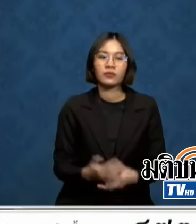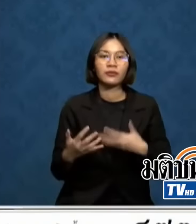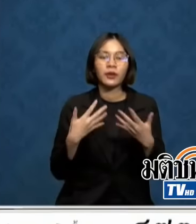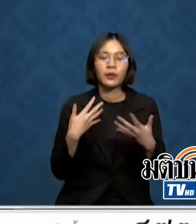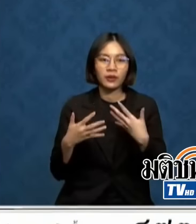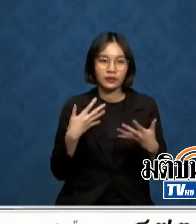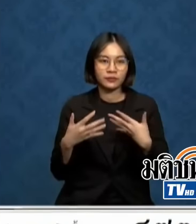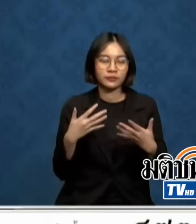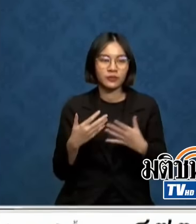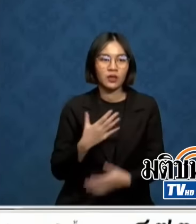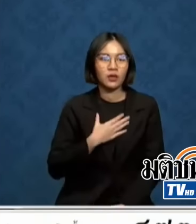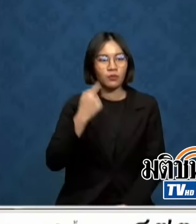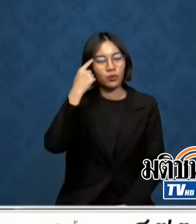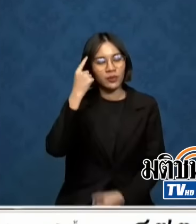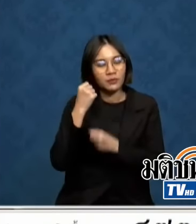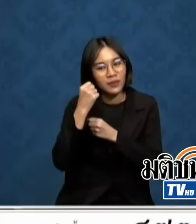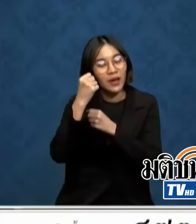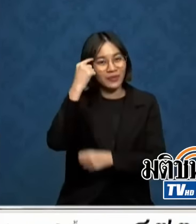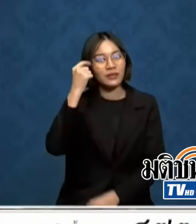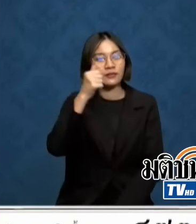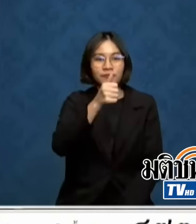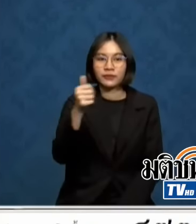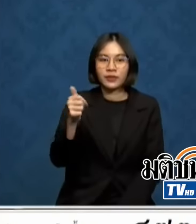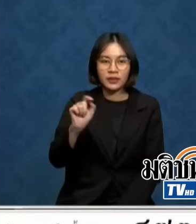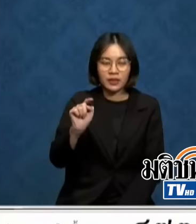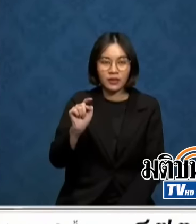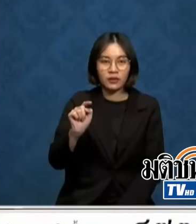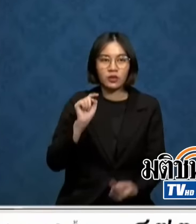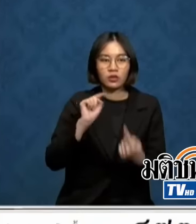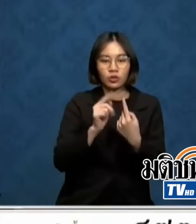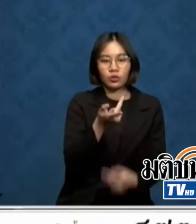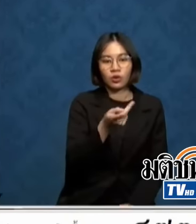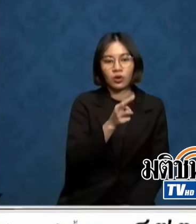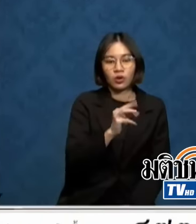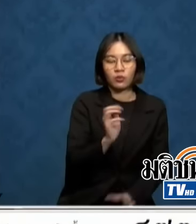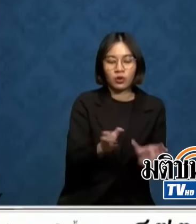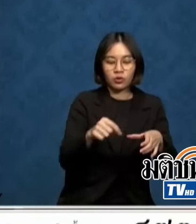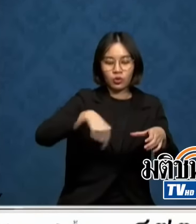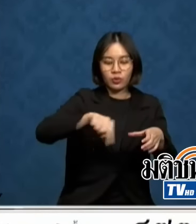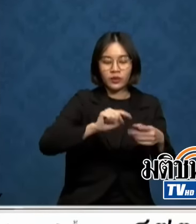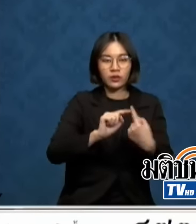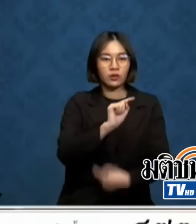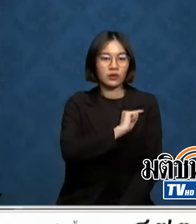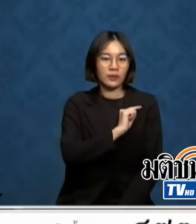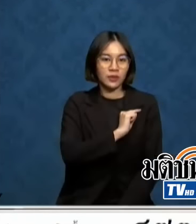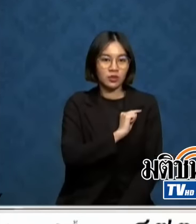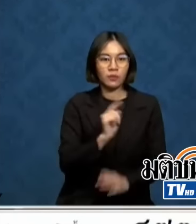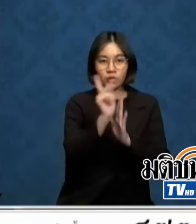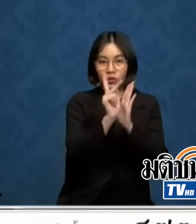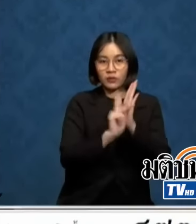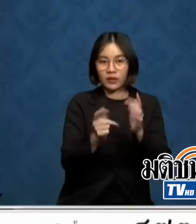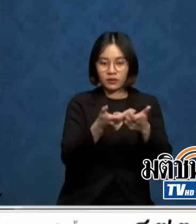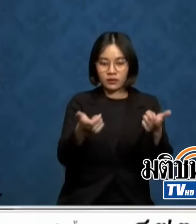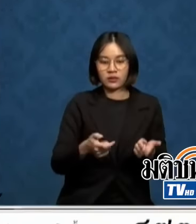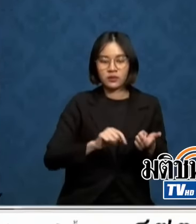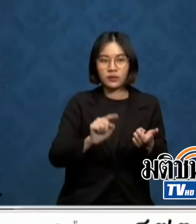เป็นไรผมพยายามมองในแง่ดีว่าทางครมในฐานะผู้รับผิดชอบกฎหมายฉบับ